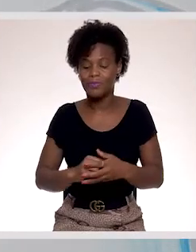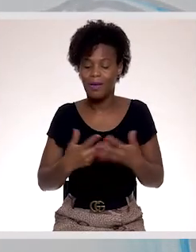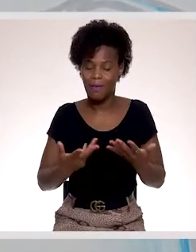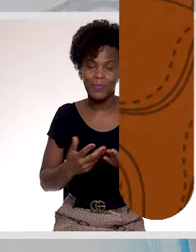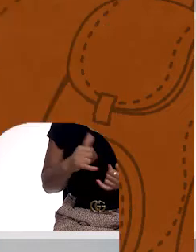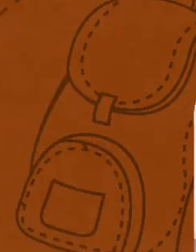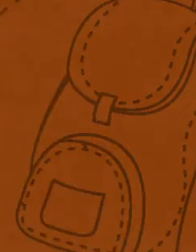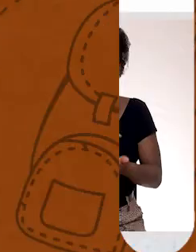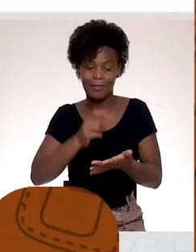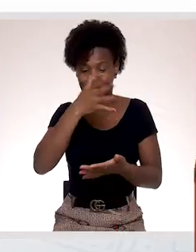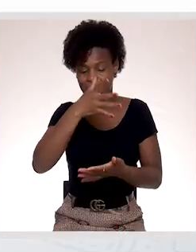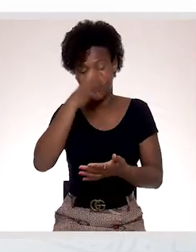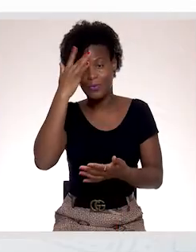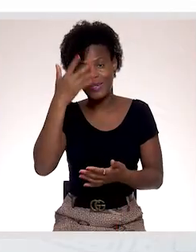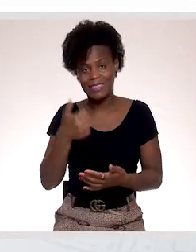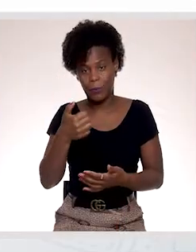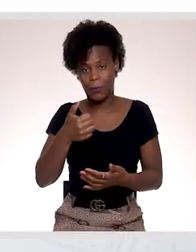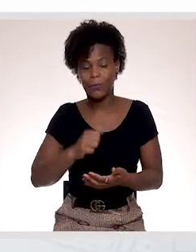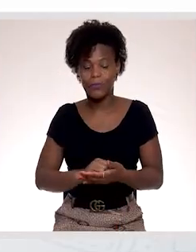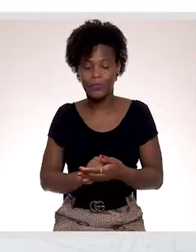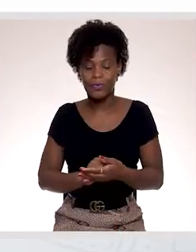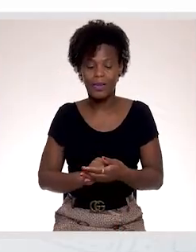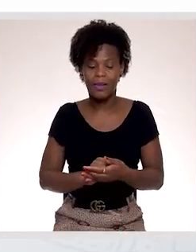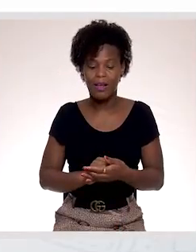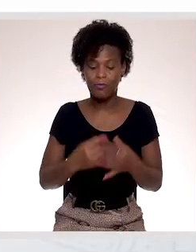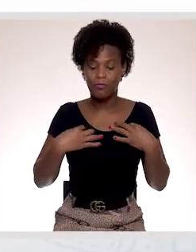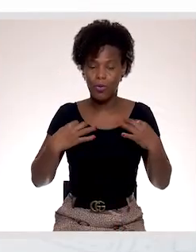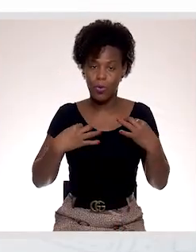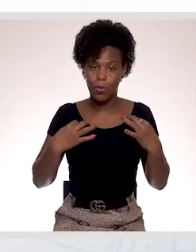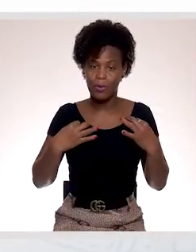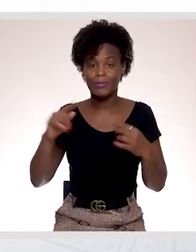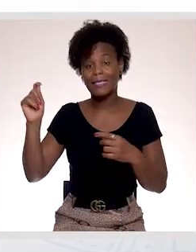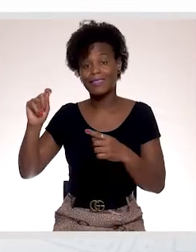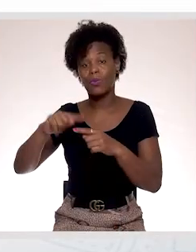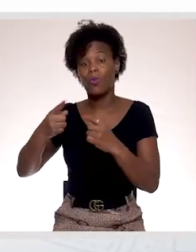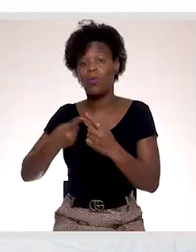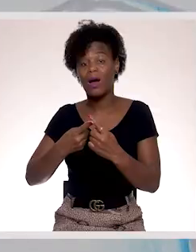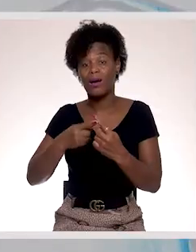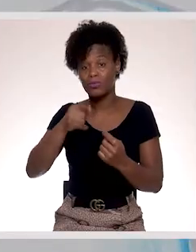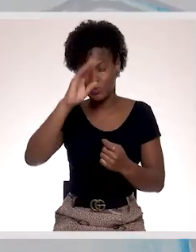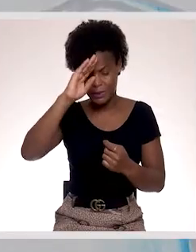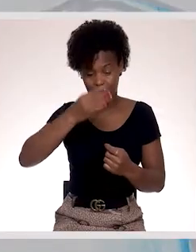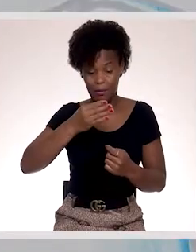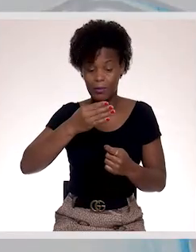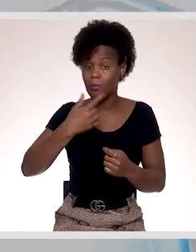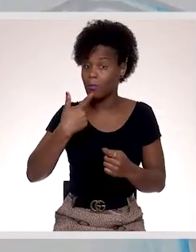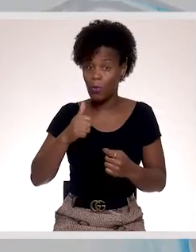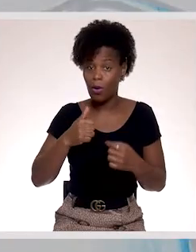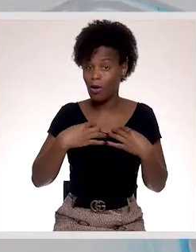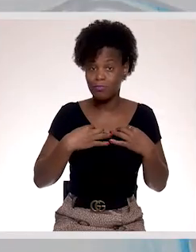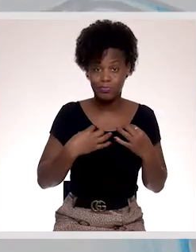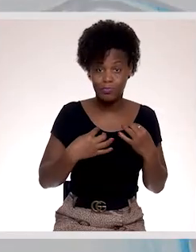5. Activité 5, les vêtements et les saisons. Vous savez, on ne peut pas